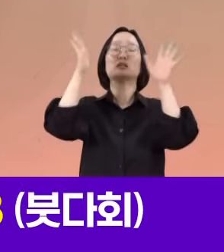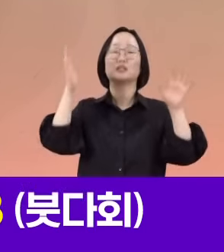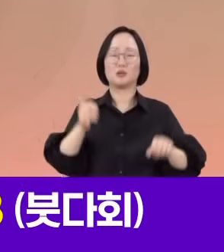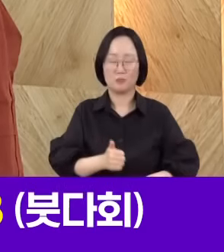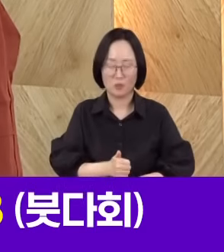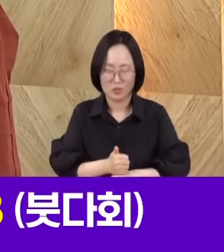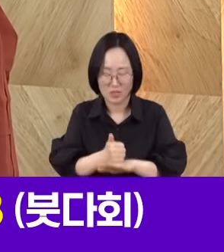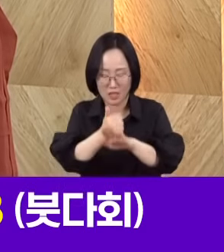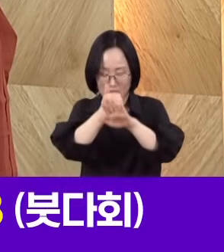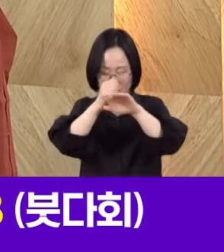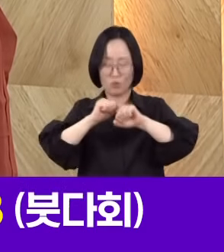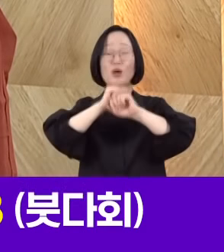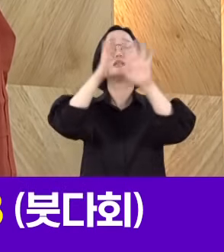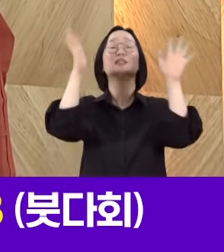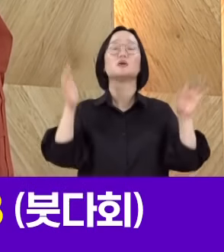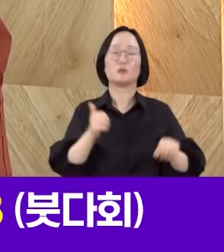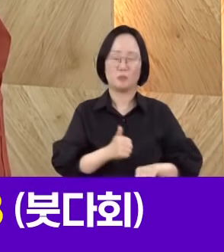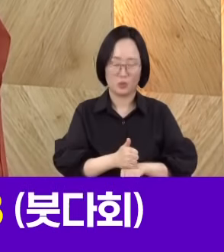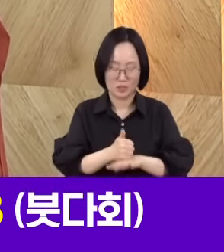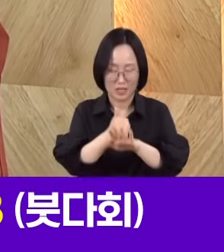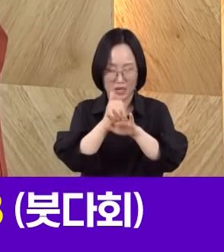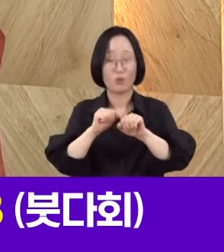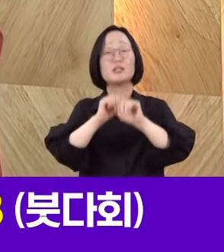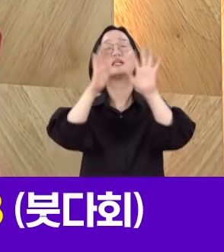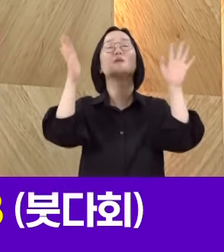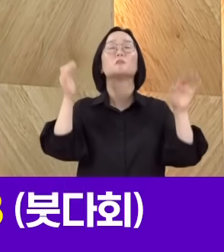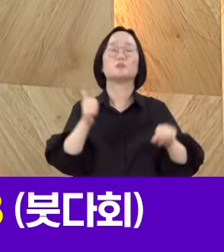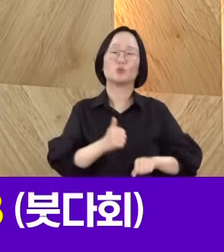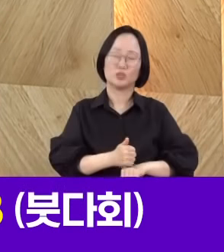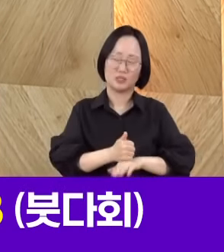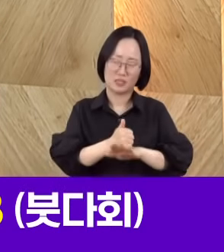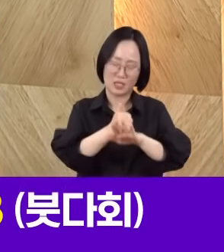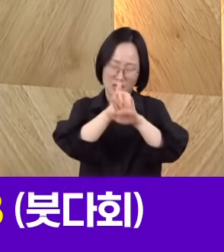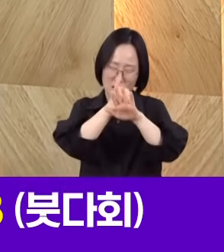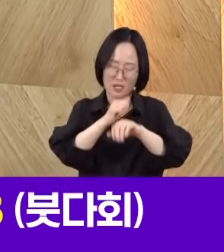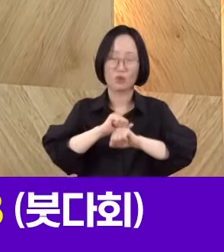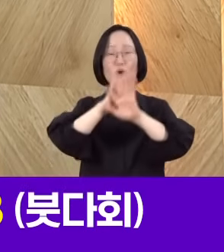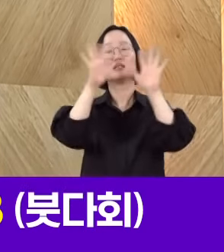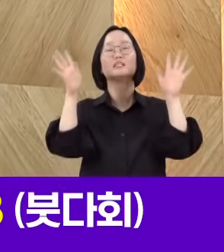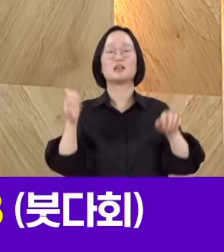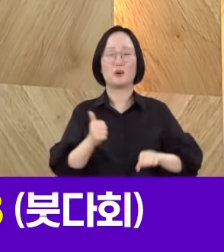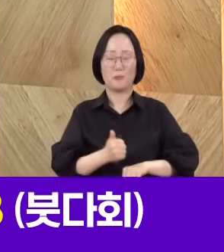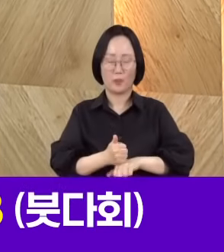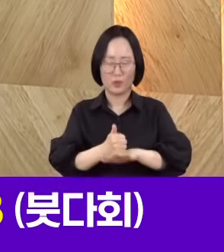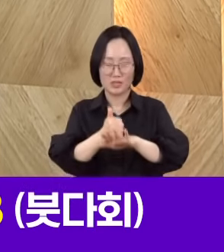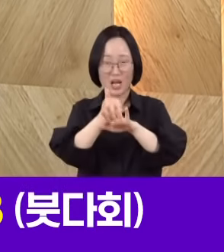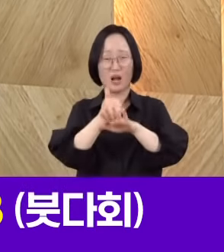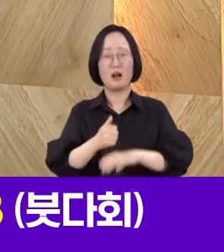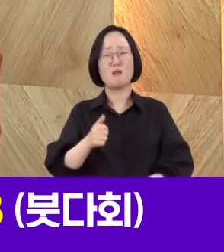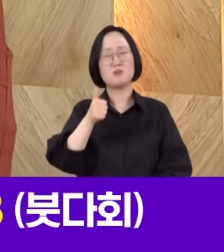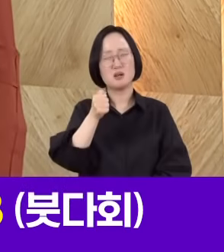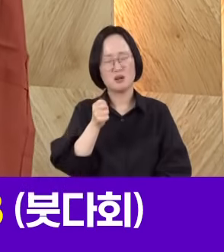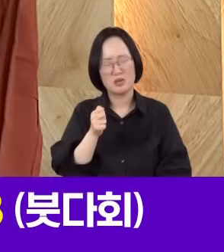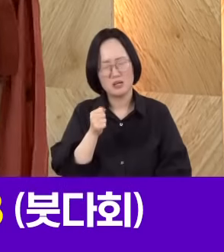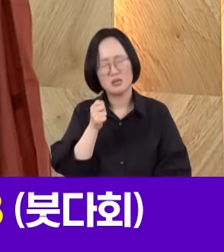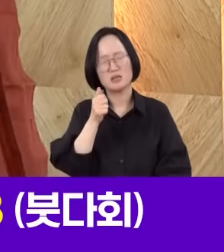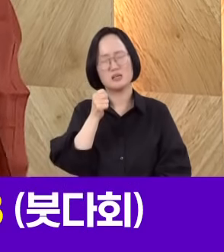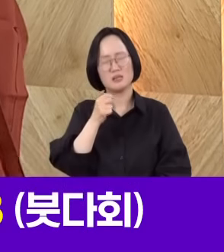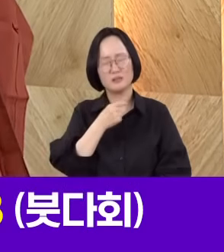불렀대요 관세보살 관세보살 관세보살 관세보살